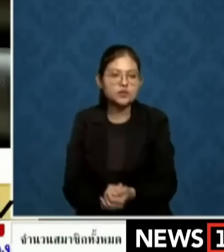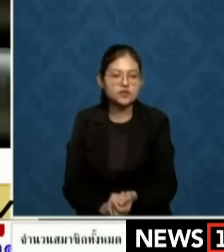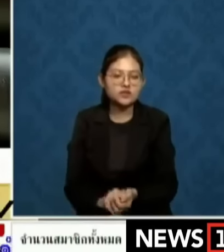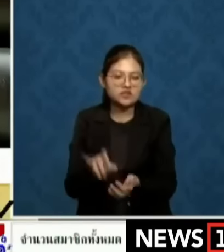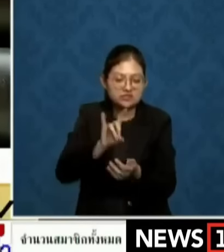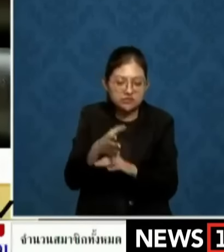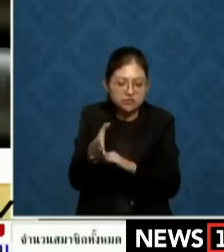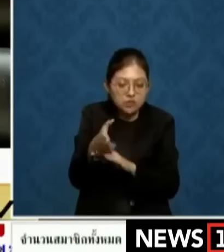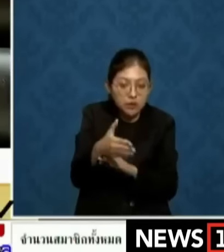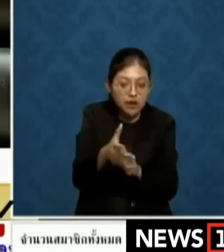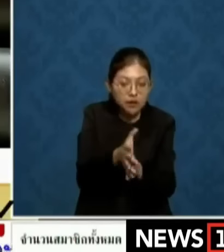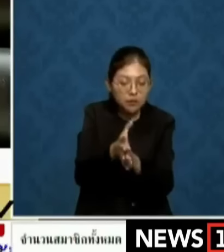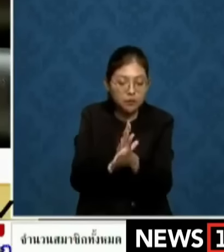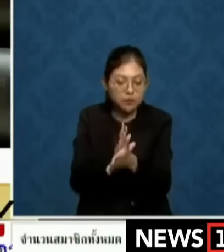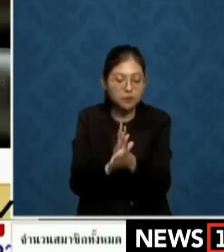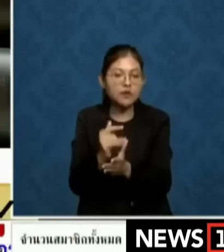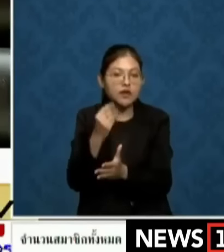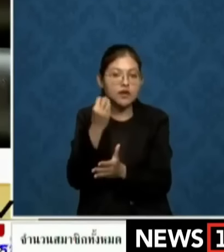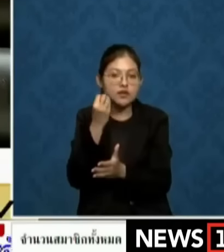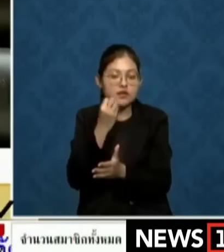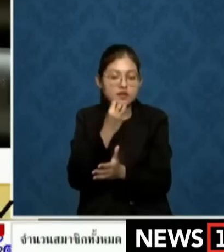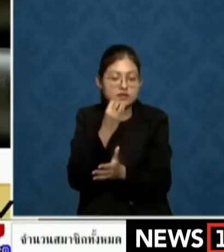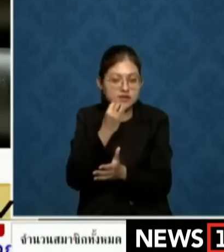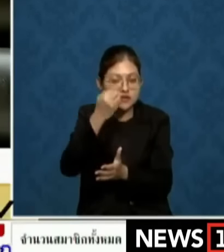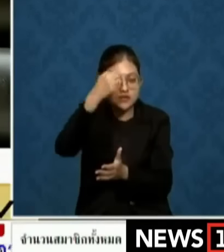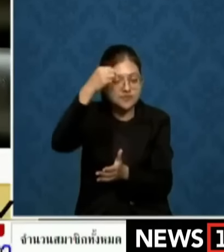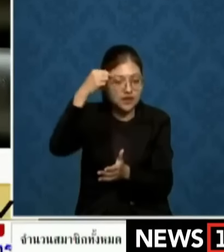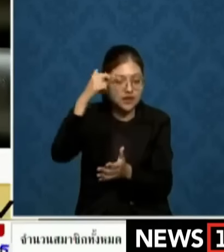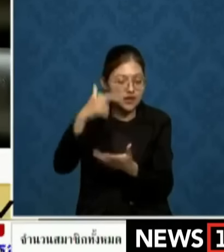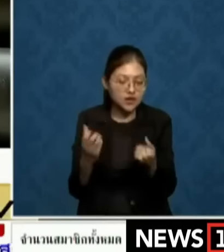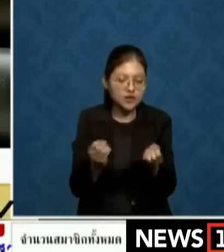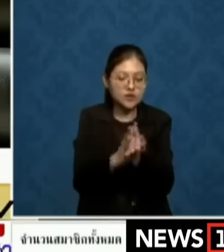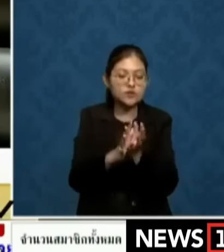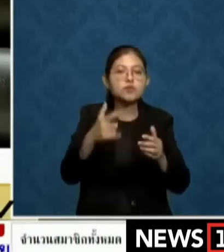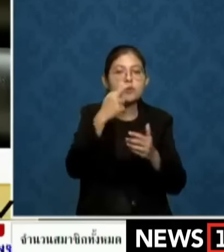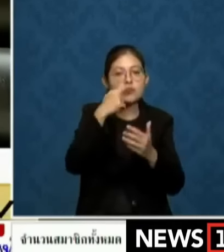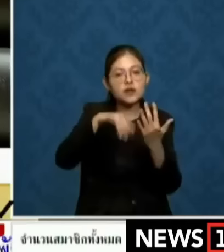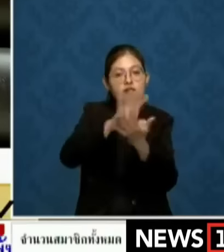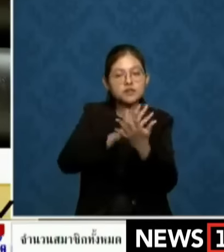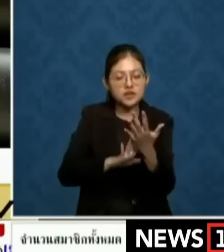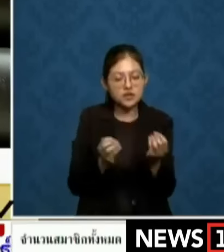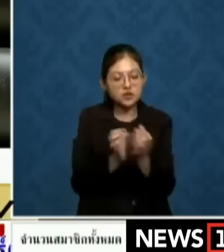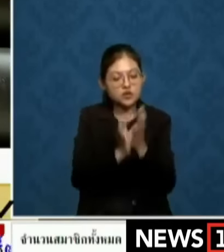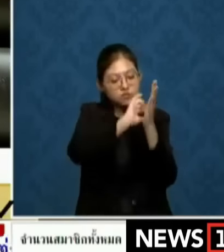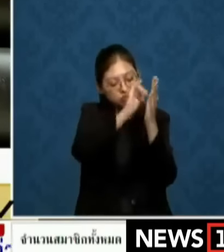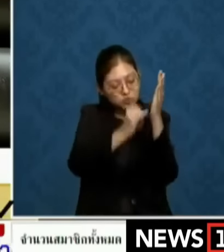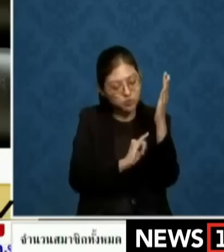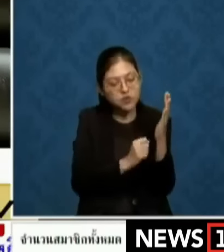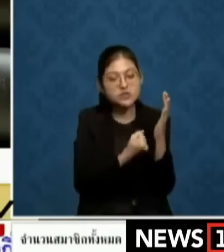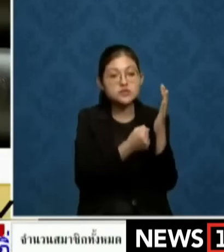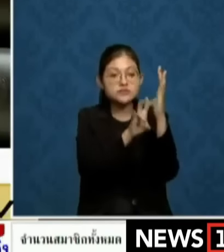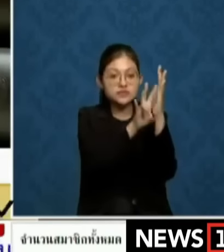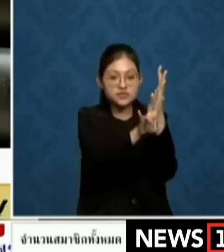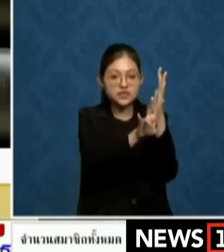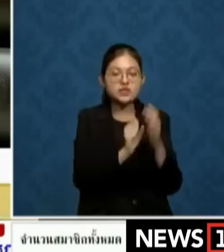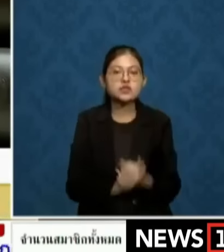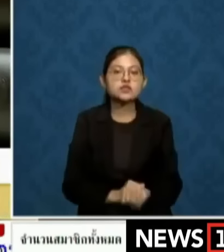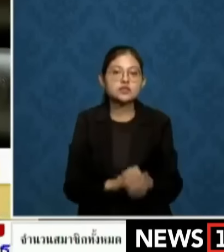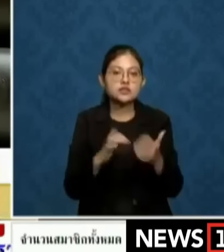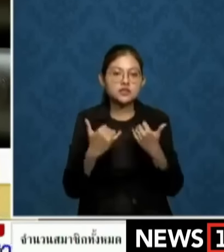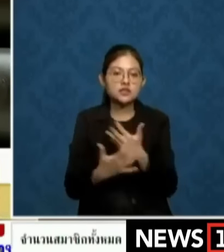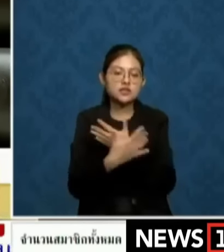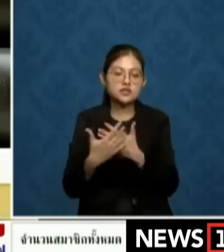ดลงไปในแหล่งน้ำสาธารณะแล้วสร้างความเสียหายวันนี้เป็นวาระแห่งชาติรัฐบาลต้องสืบเสาะหาความจริงว่าตกลงแล้วปล